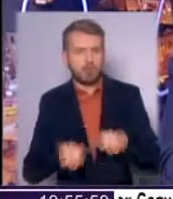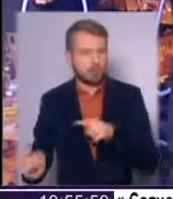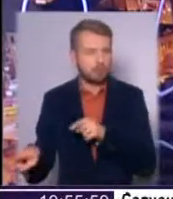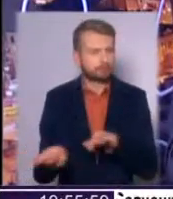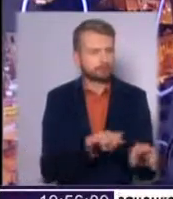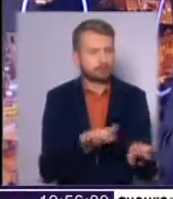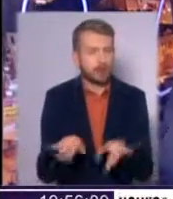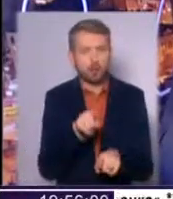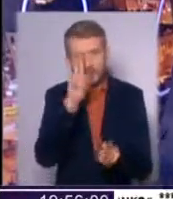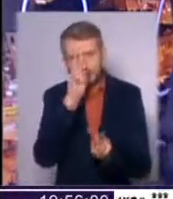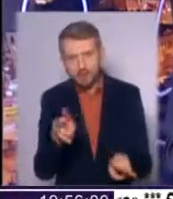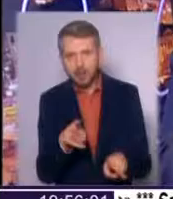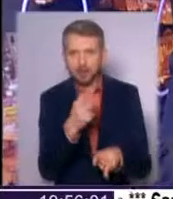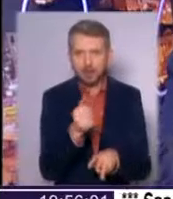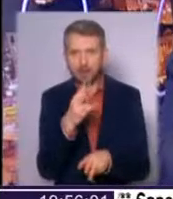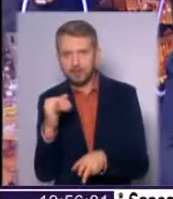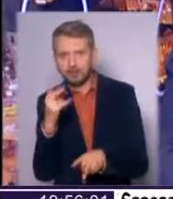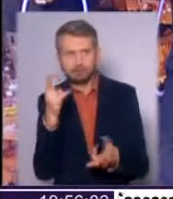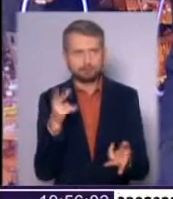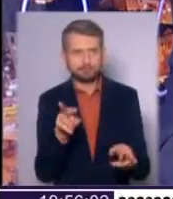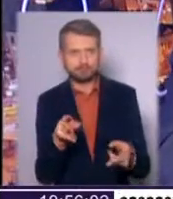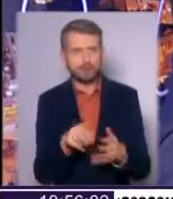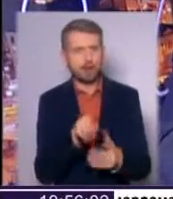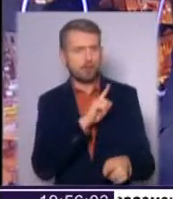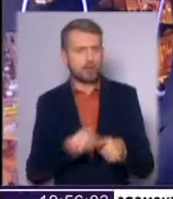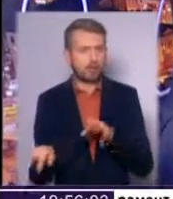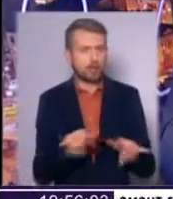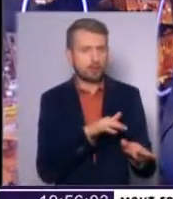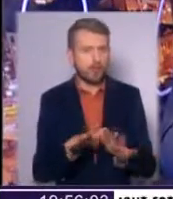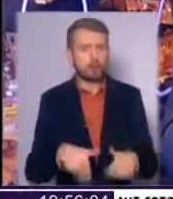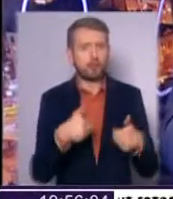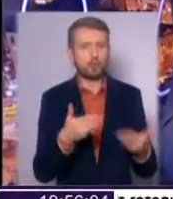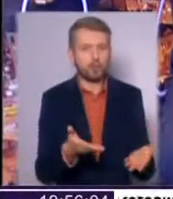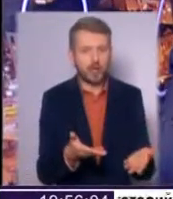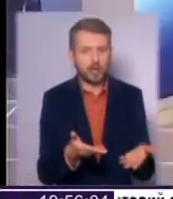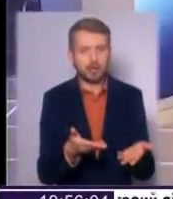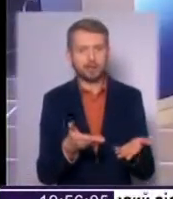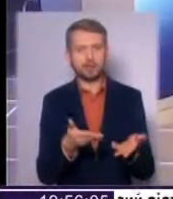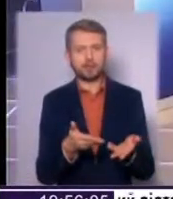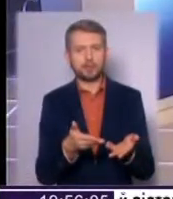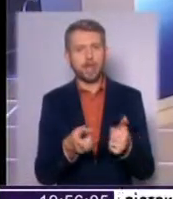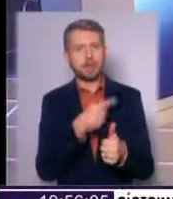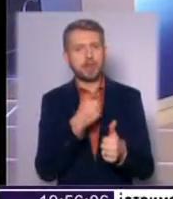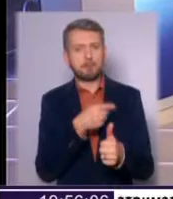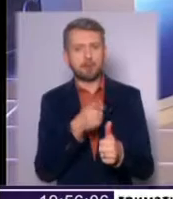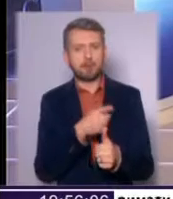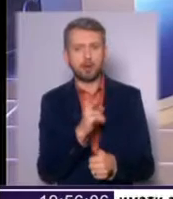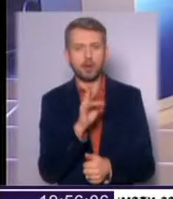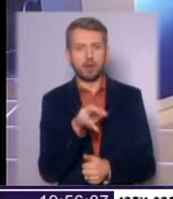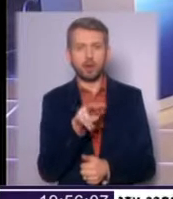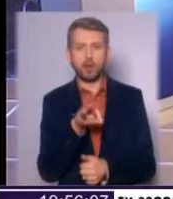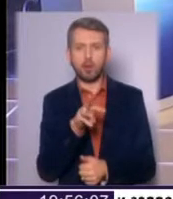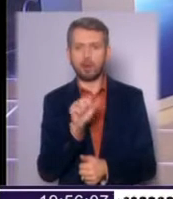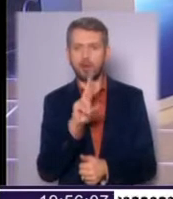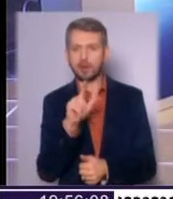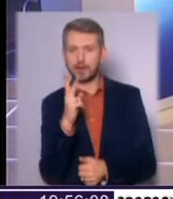зорієнтувалася, ну, вона не знала, чи да, чи ні. Оперативно зорієнтувалися, запропонували найменування Коломацьке село,